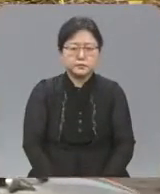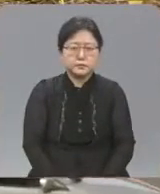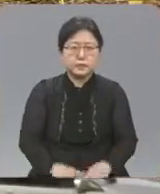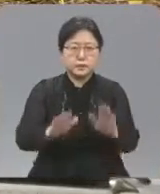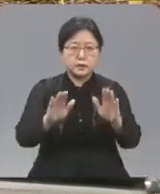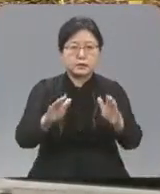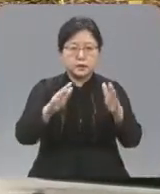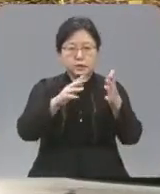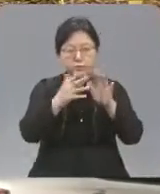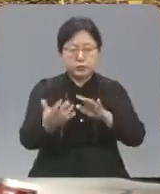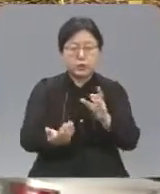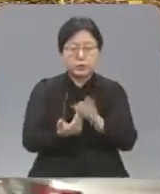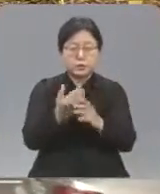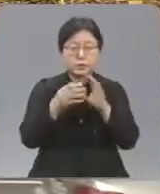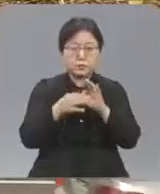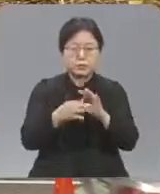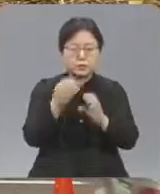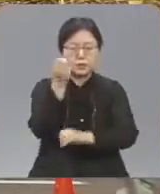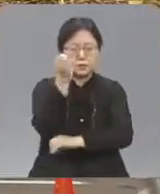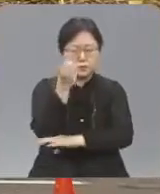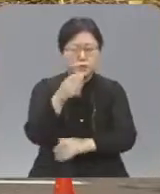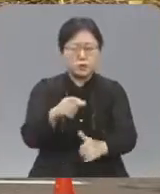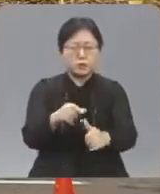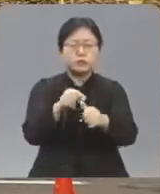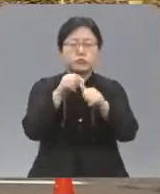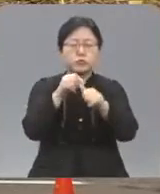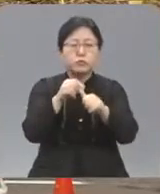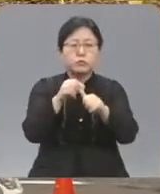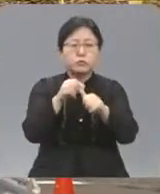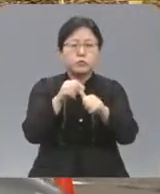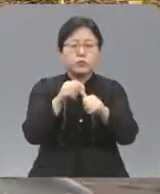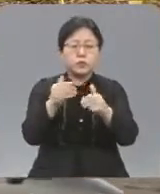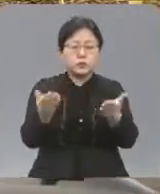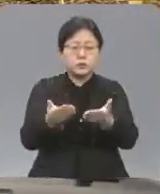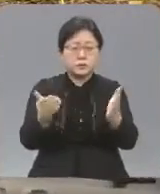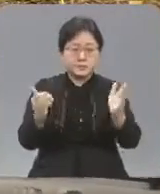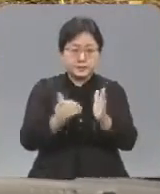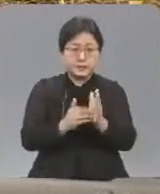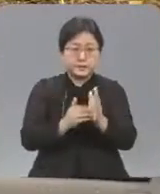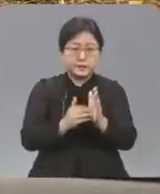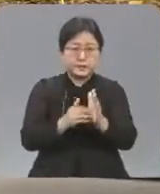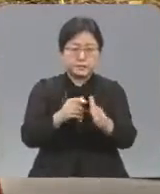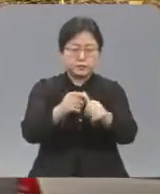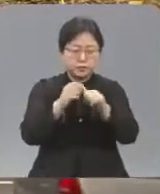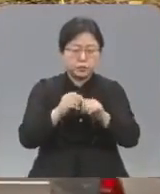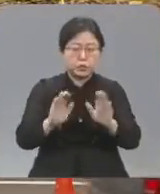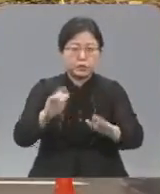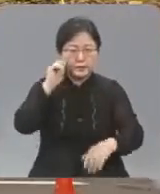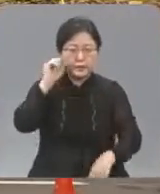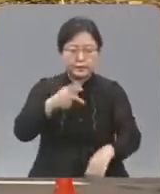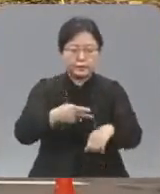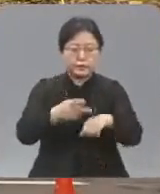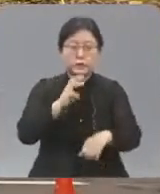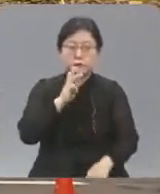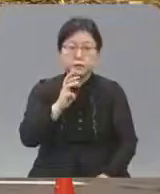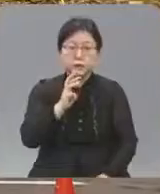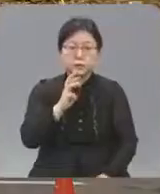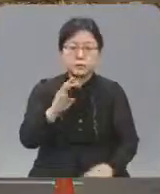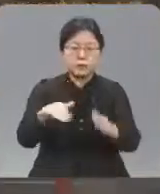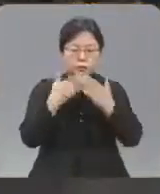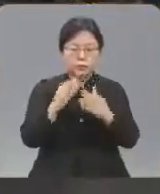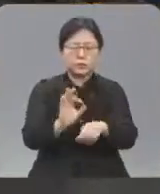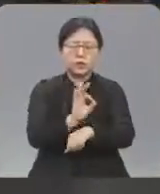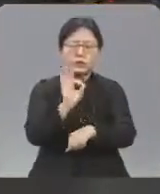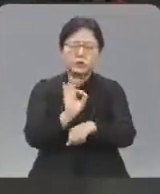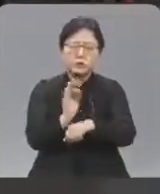네, 이번 붕괴 사고와 관련해서 기본적인 구조 작업은 모두 마무리된 상태입니다. 구조 작업은 오늘 새벽 2시 반까지 모두